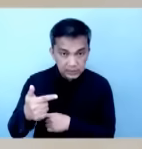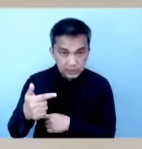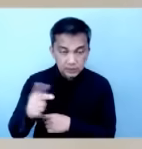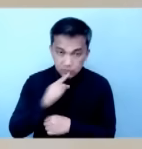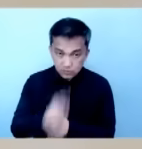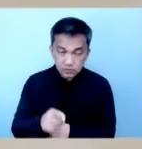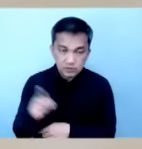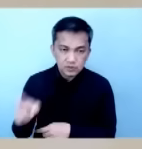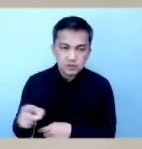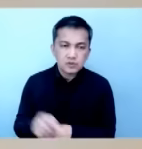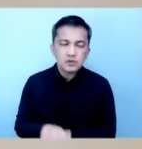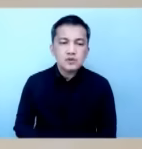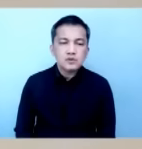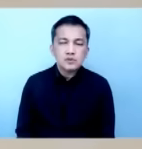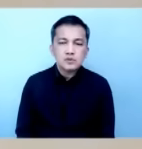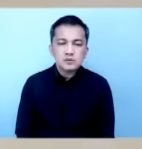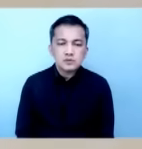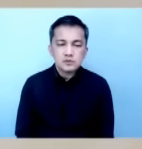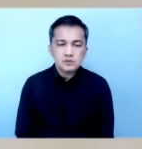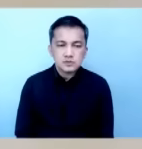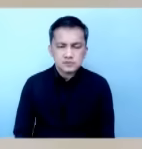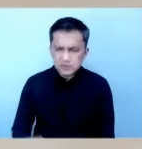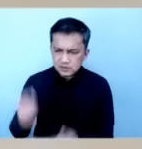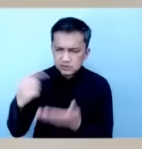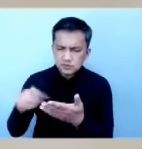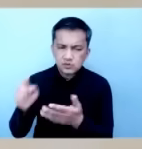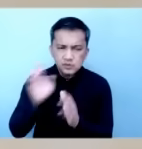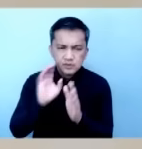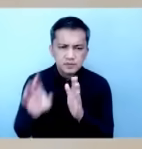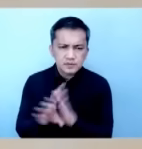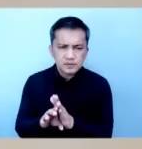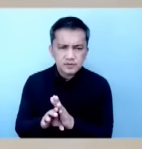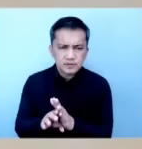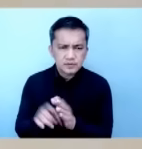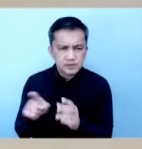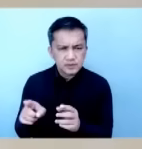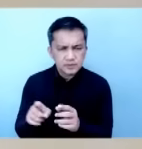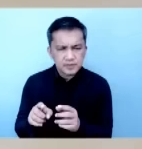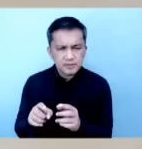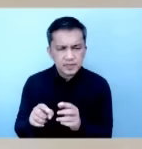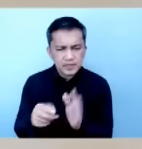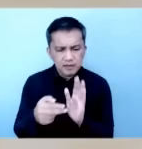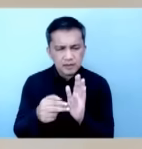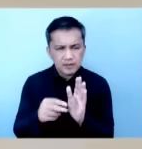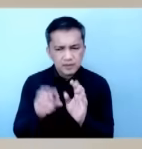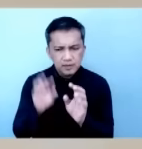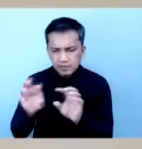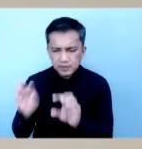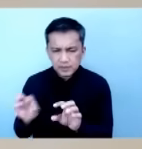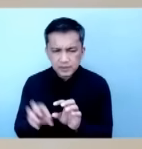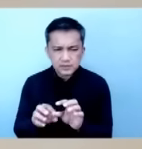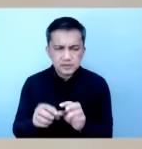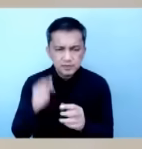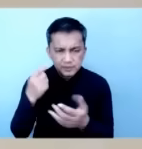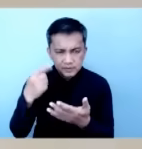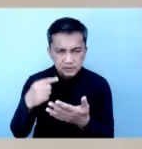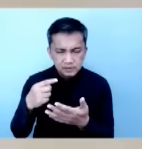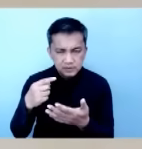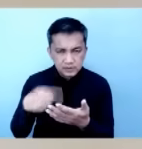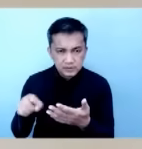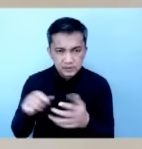aming pag-scrutiny ng picture, may mga markings po na dapat hinahanap sa isang standard